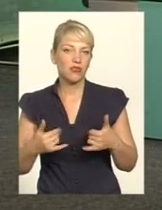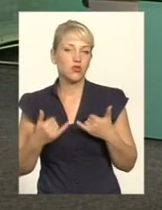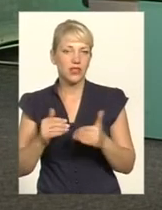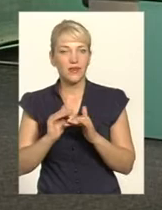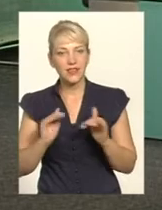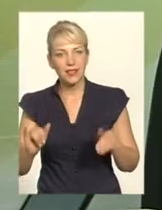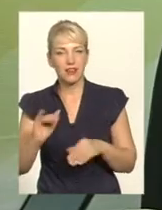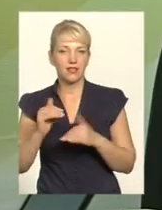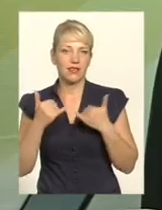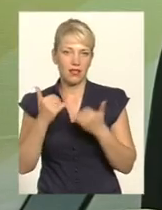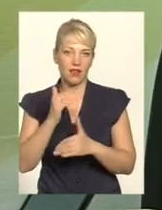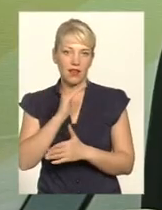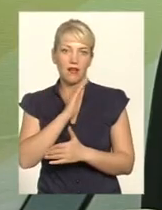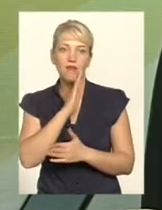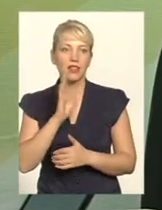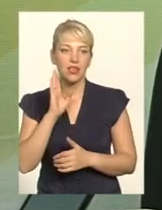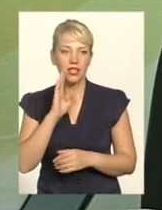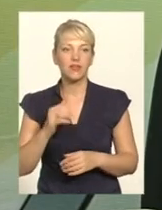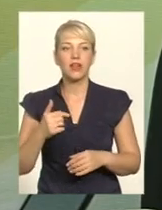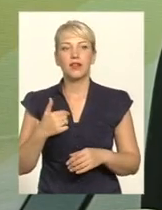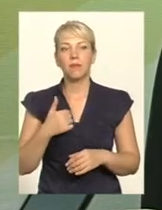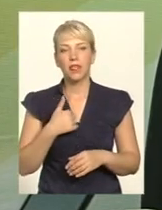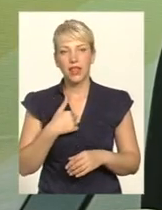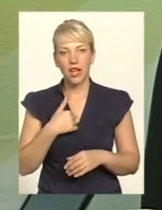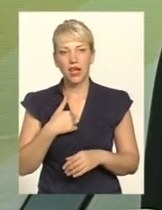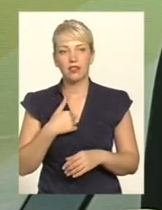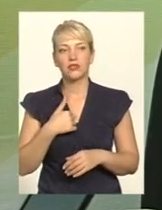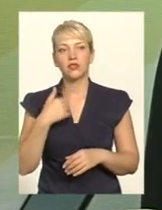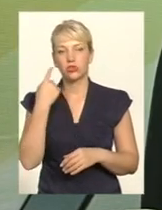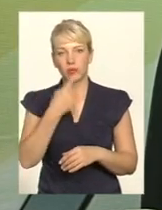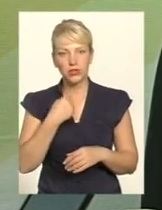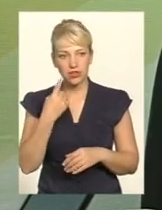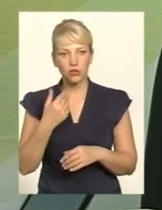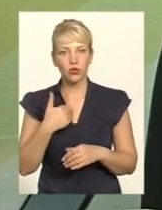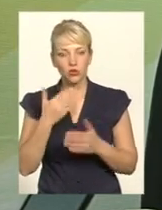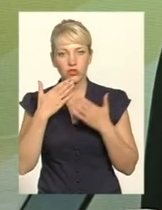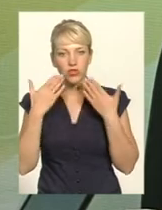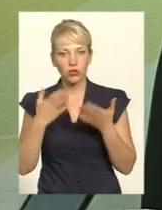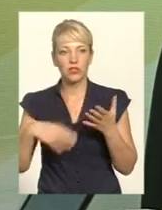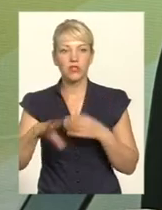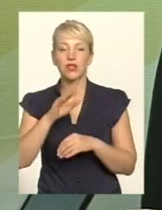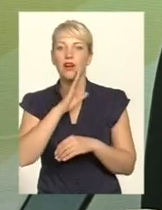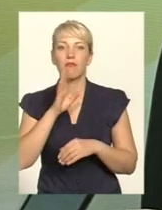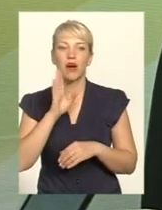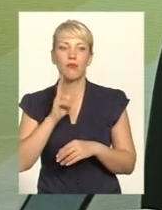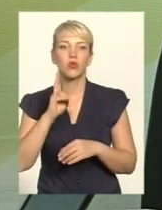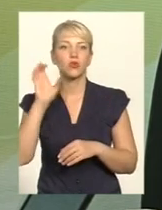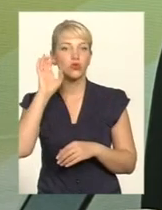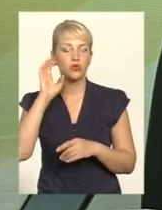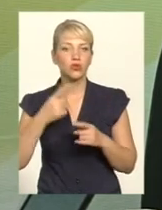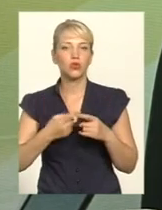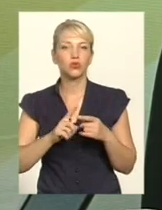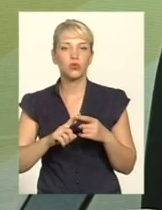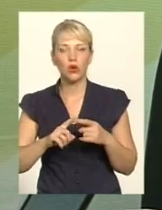Я особисто, звичайно, я думаю, ви ще мені дасте слово сказати, але перш за все я хочу звернутися до всіх мам, які слухають сьогодні цю